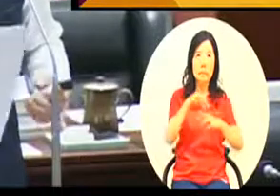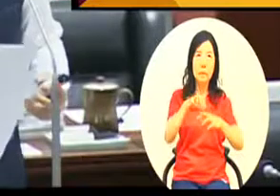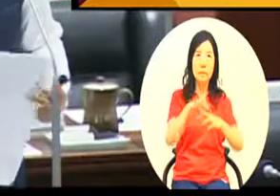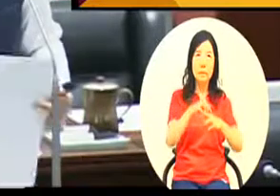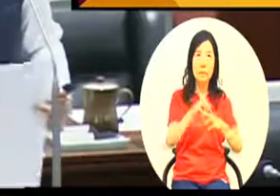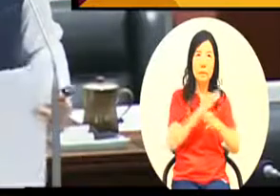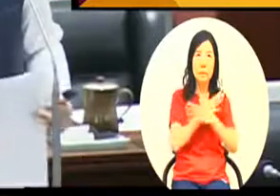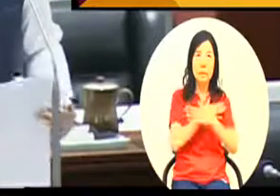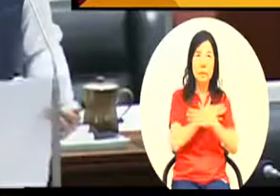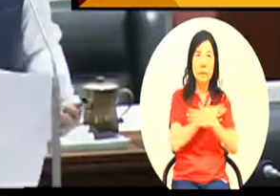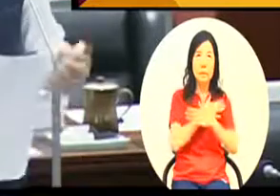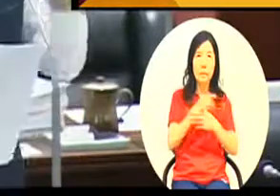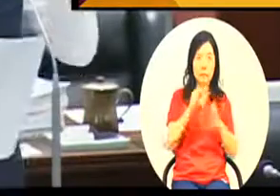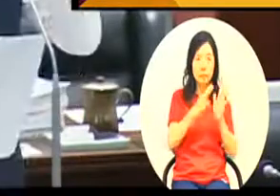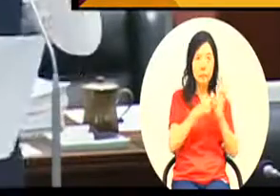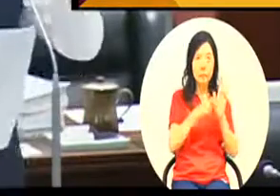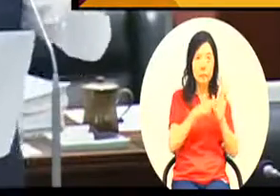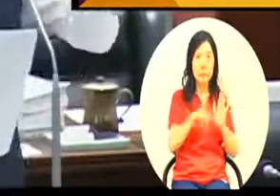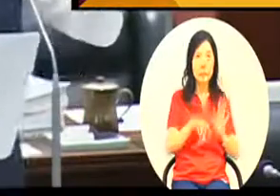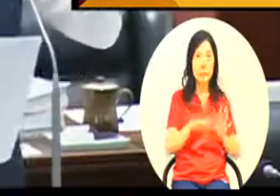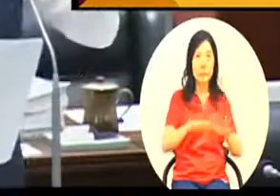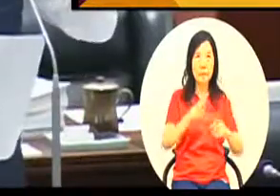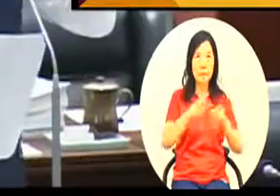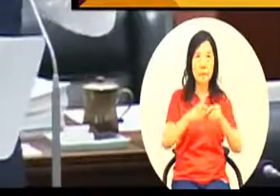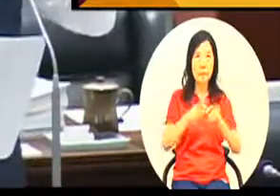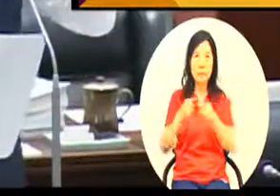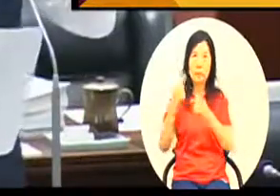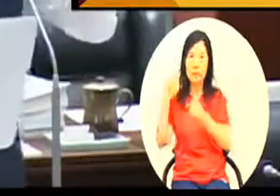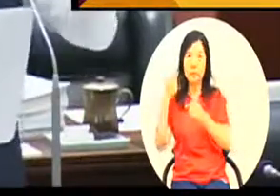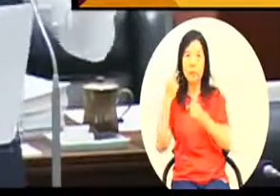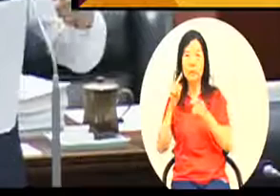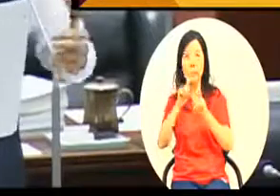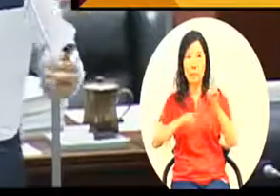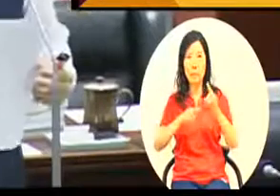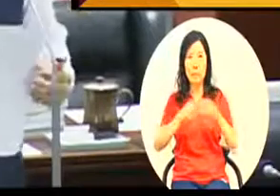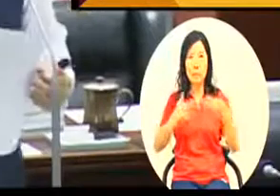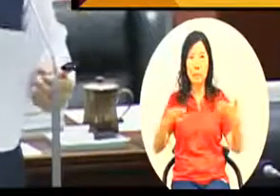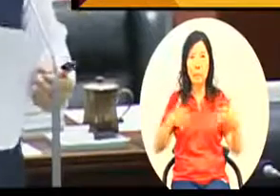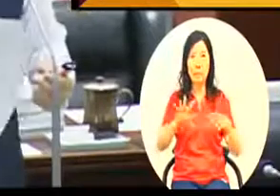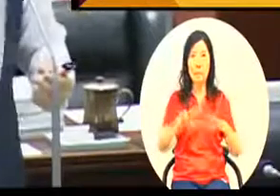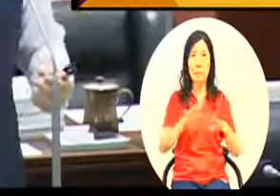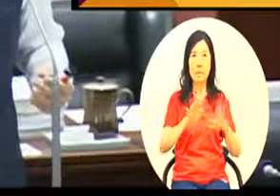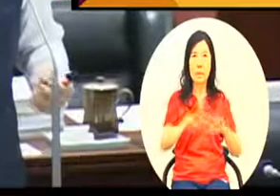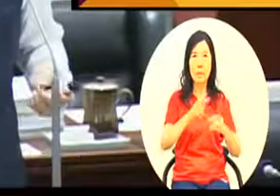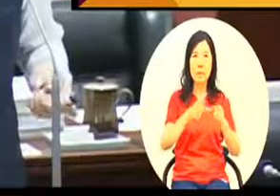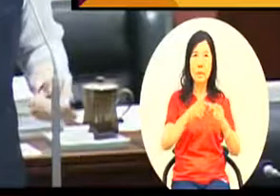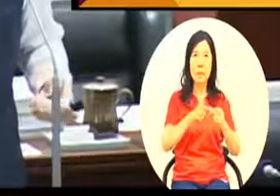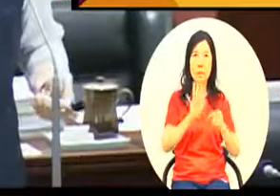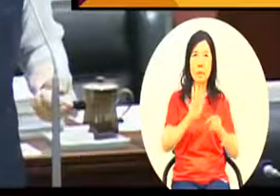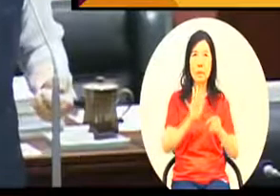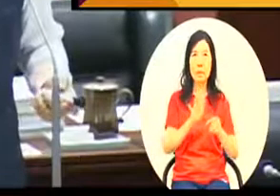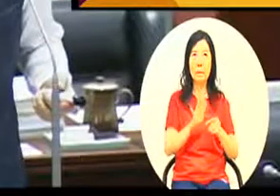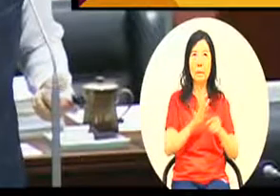前金幼儿园 来举例，今年跟去年就差很多了。今年